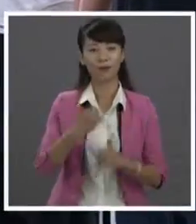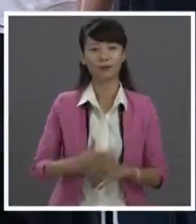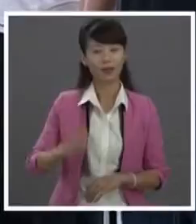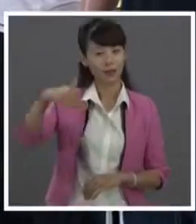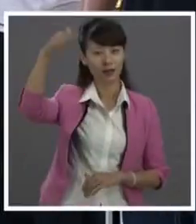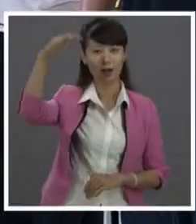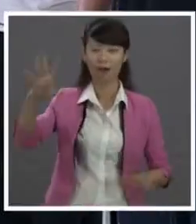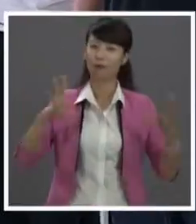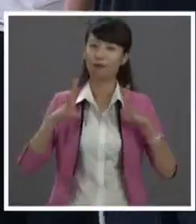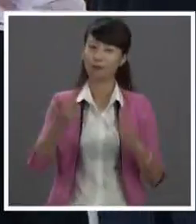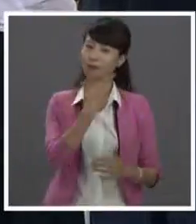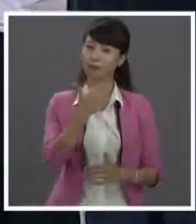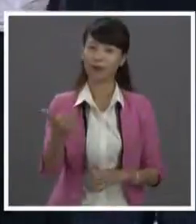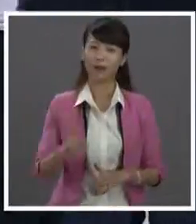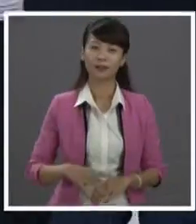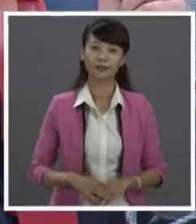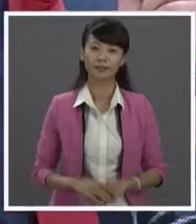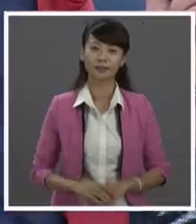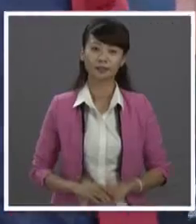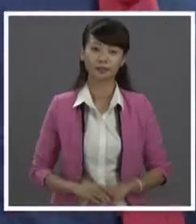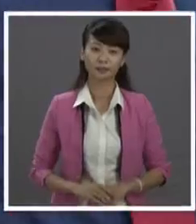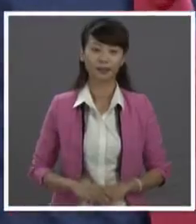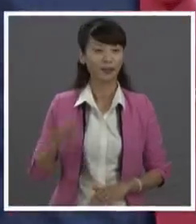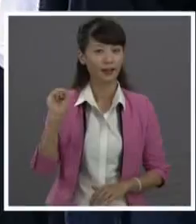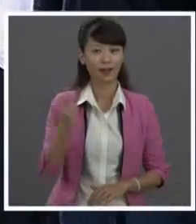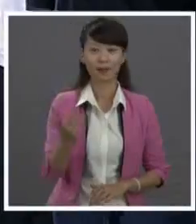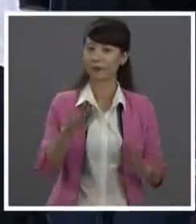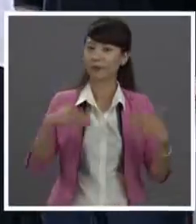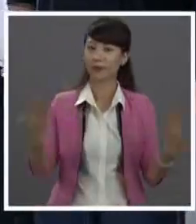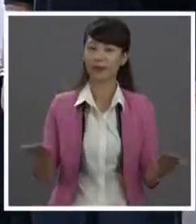富帅， 高富帅， 还有什